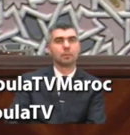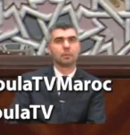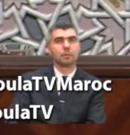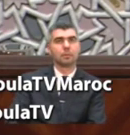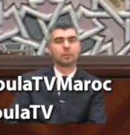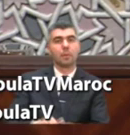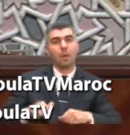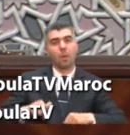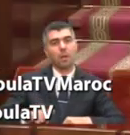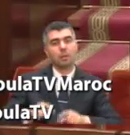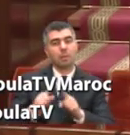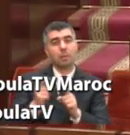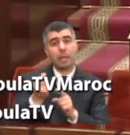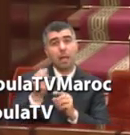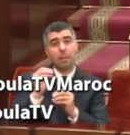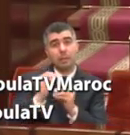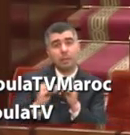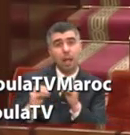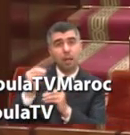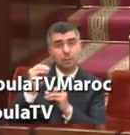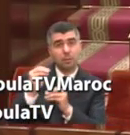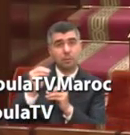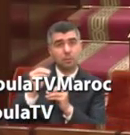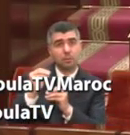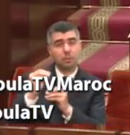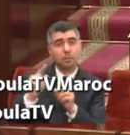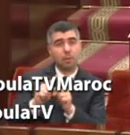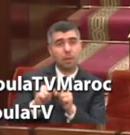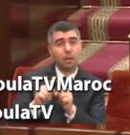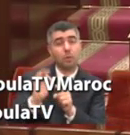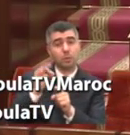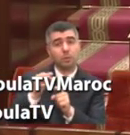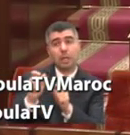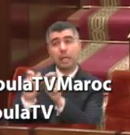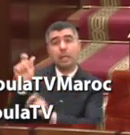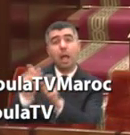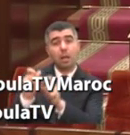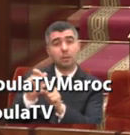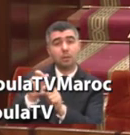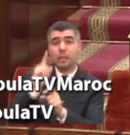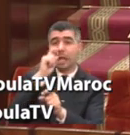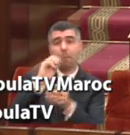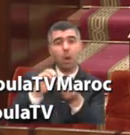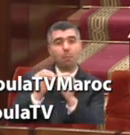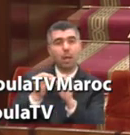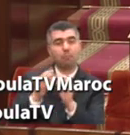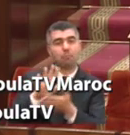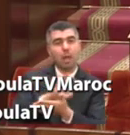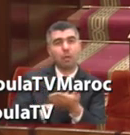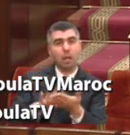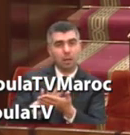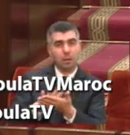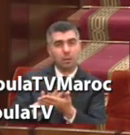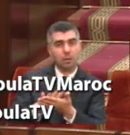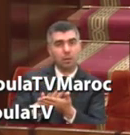سيد الوزير، ارتفاع ديال الأسعار هو غول حقيقي يهدد القدرة الشرائية ديال المواطنين والمواطنين، ويهدد معه